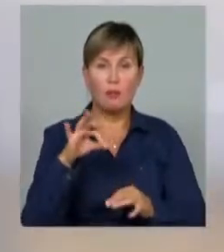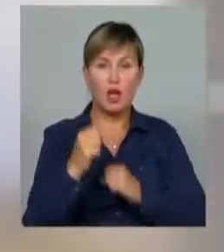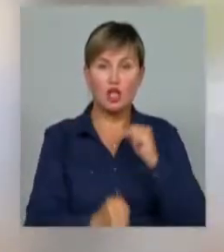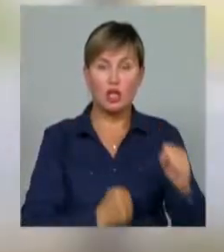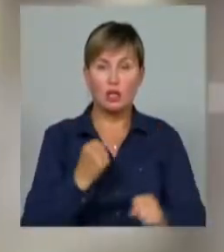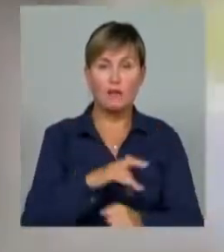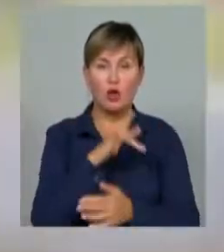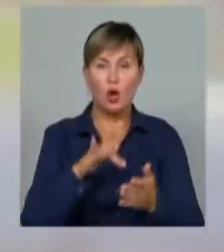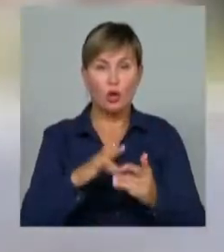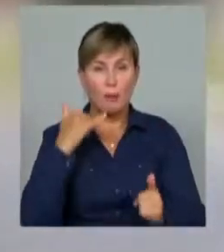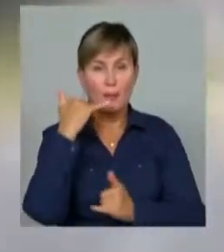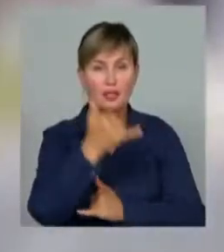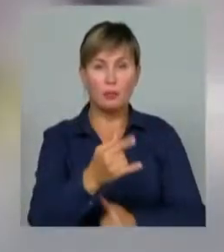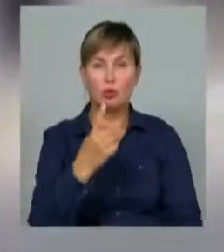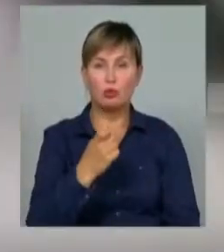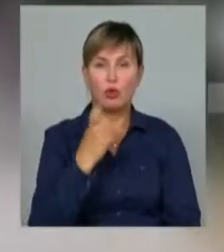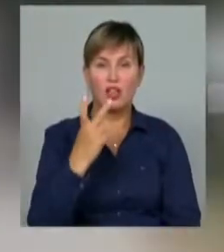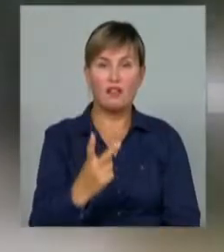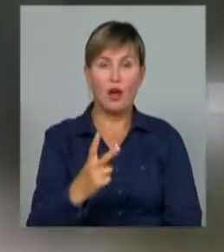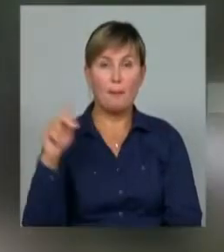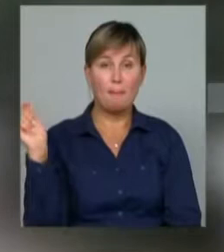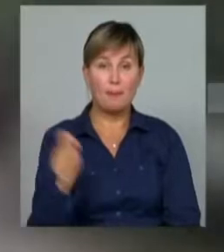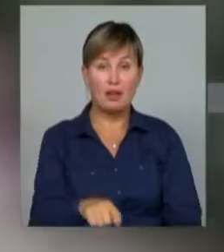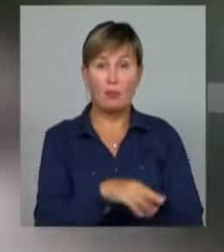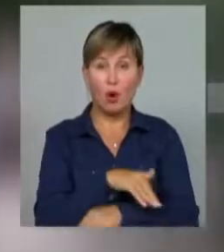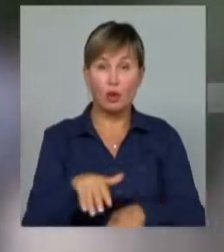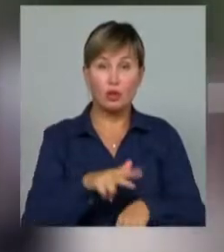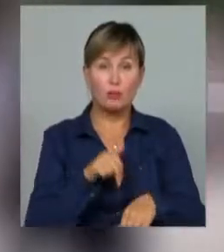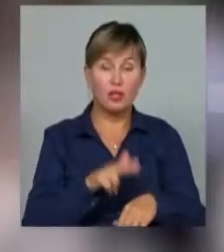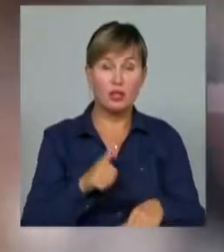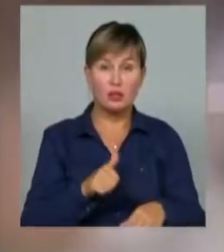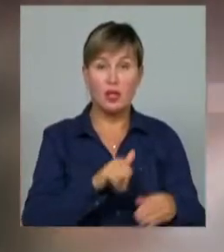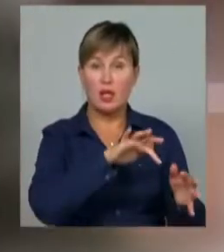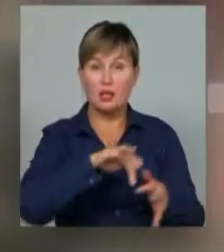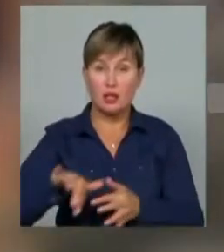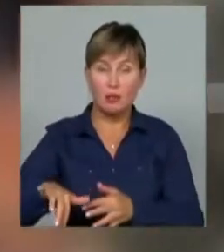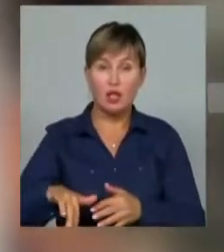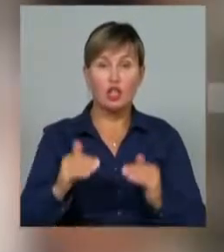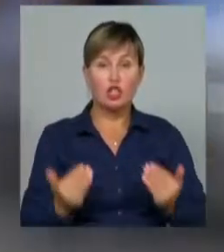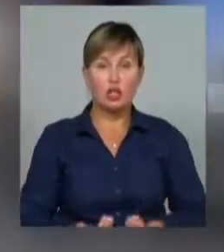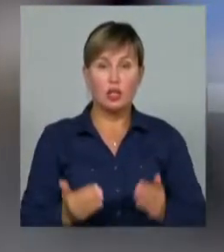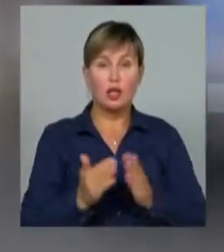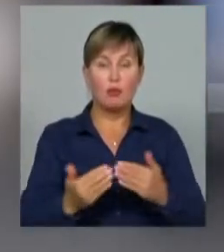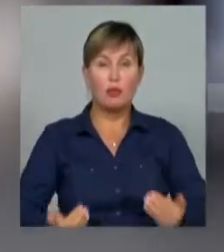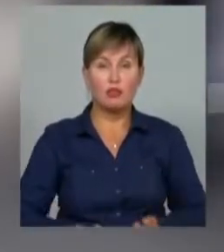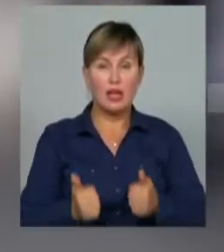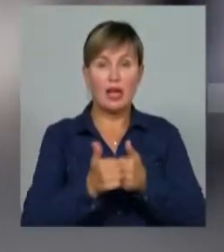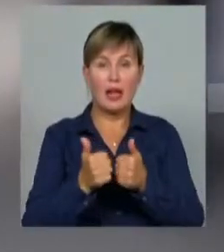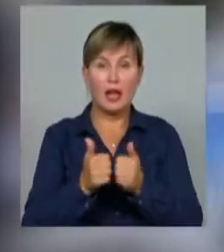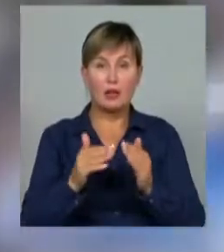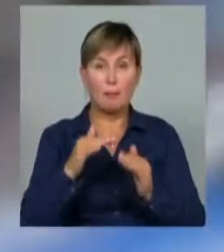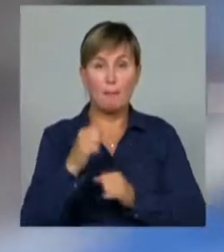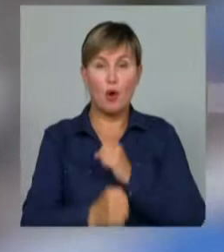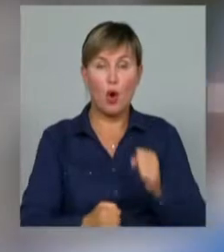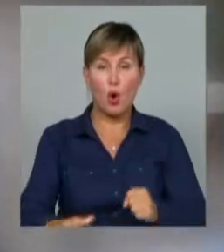города поступило на пульт 102. Прибыв по адресу, полицейские эвакуировали жителей домов, проживающих близ автомойки.